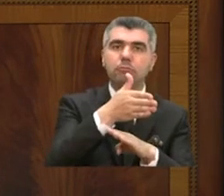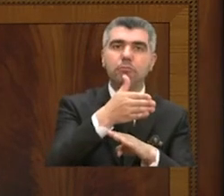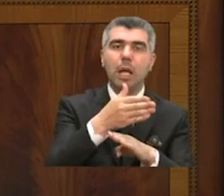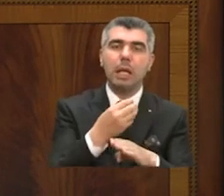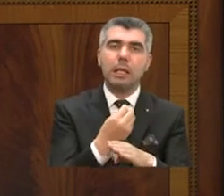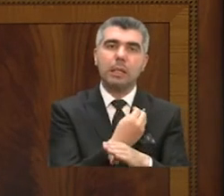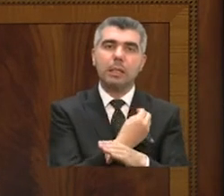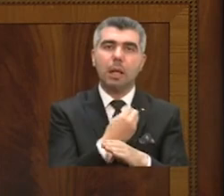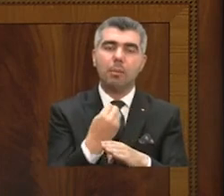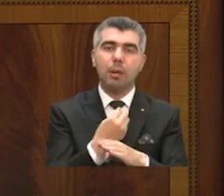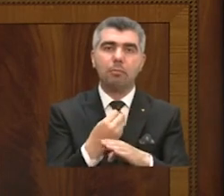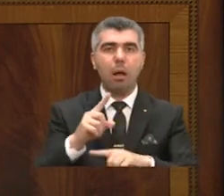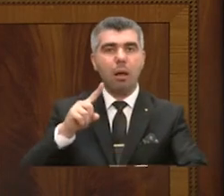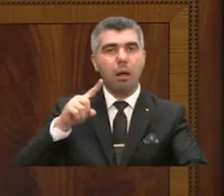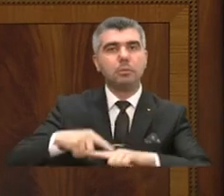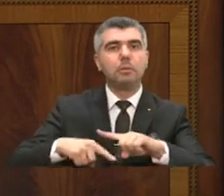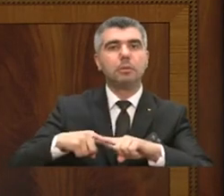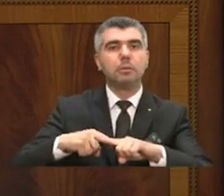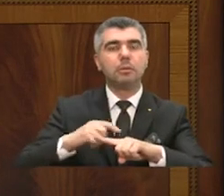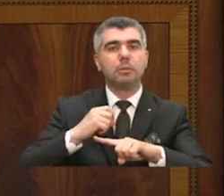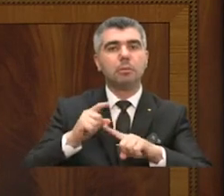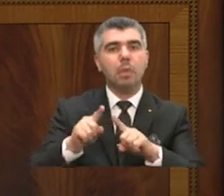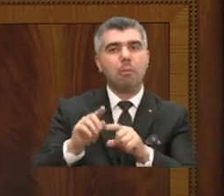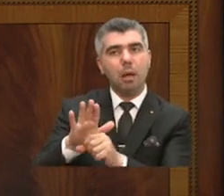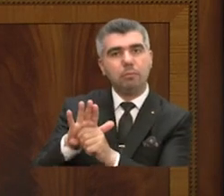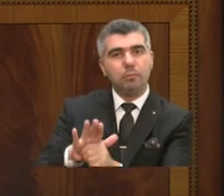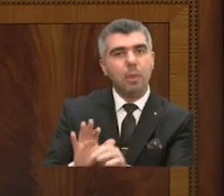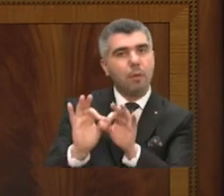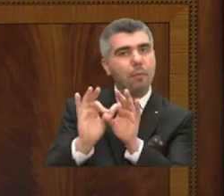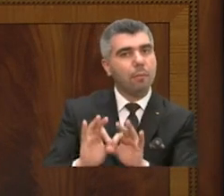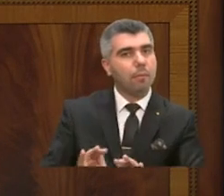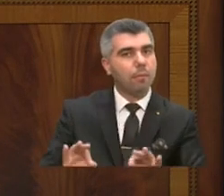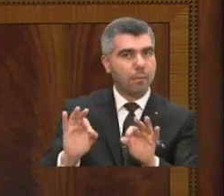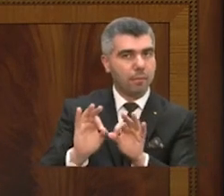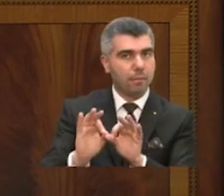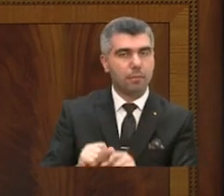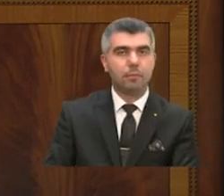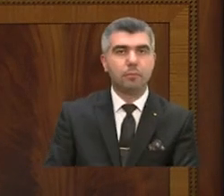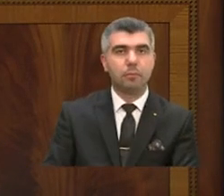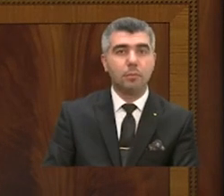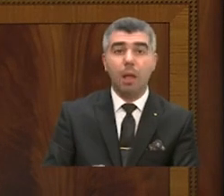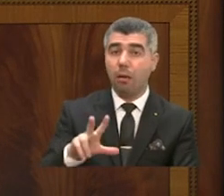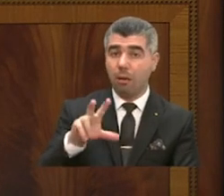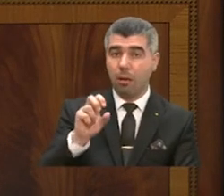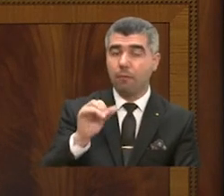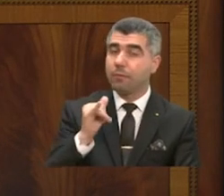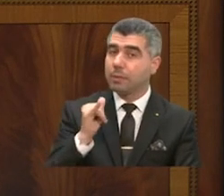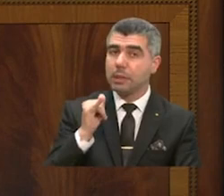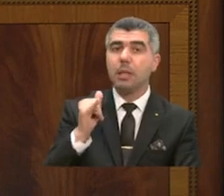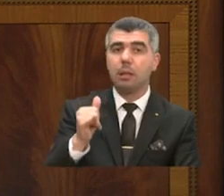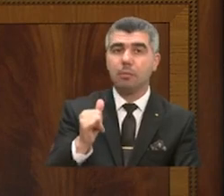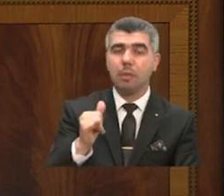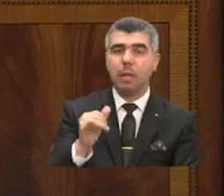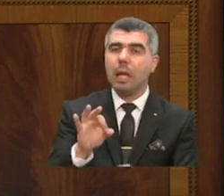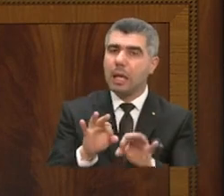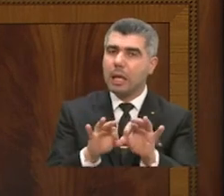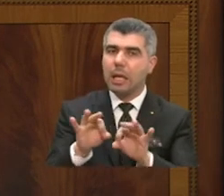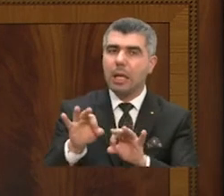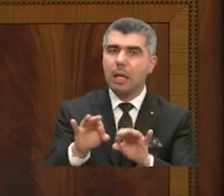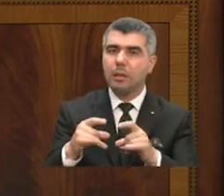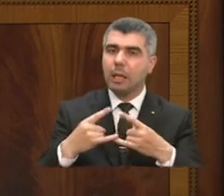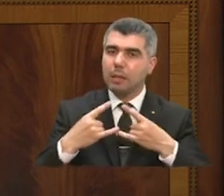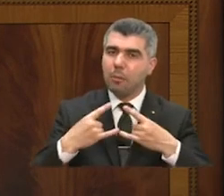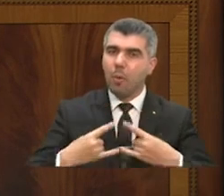والقضاء على كل مظاهر التهميش. وندرك تمام الإدراك بالنظر إلى محدودية الإجراءات الإصلاحية